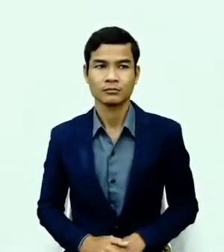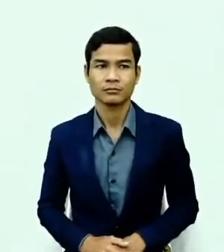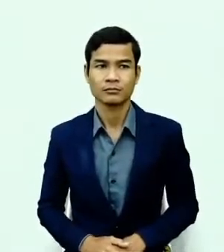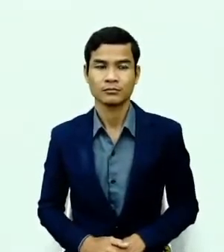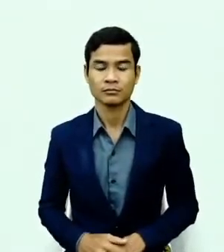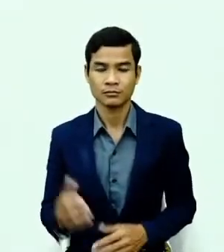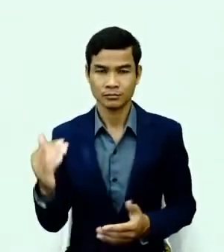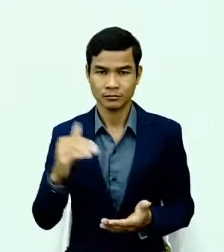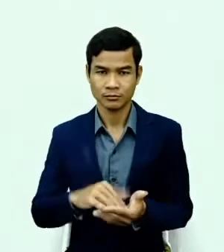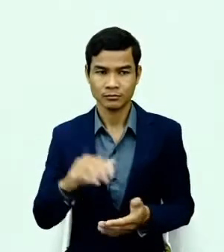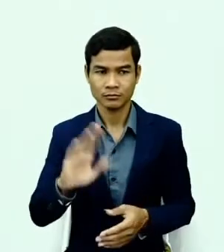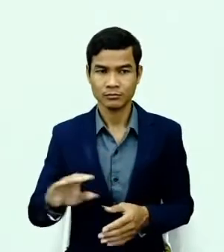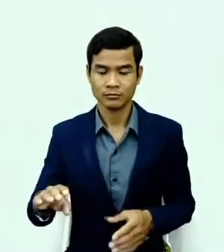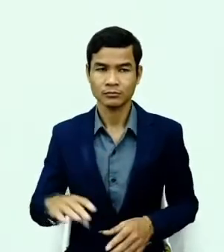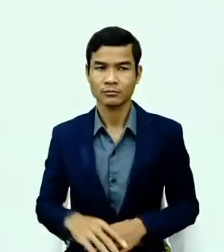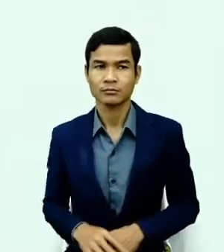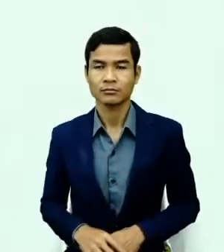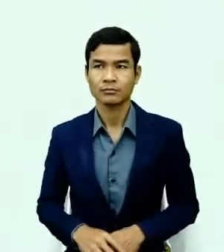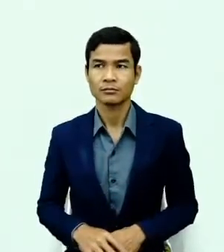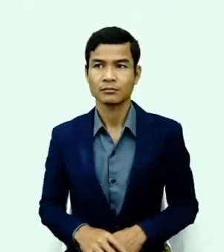ម្ដងទៀត